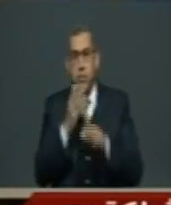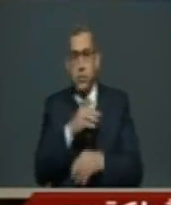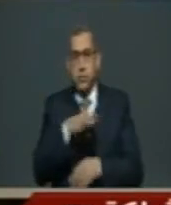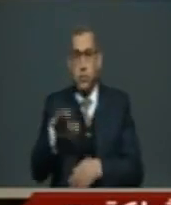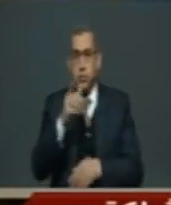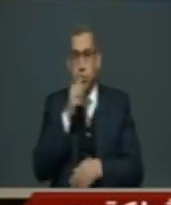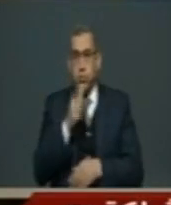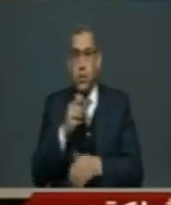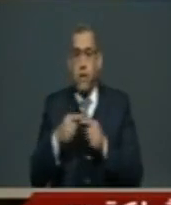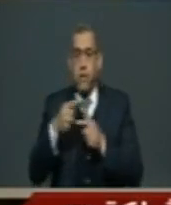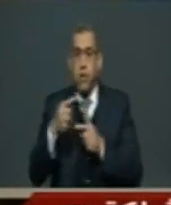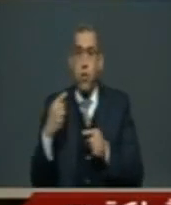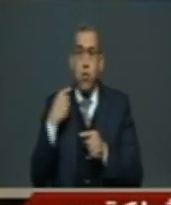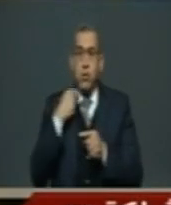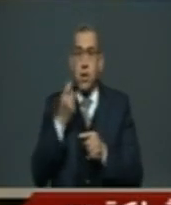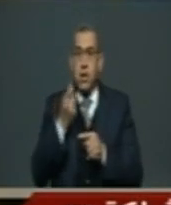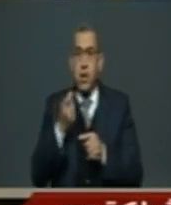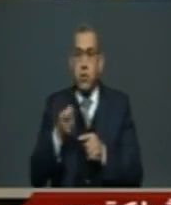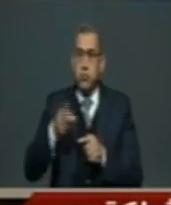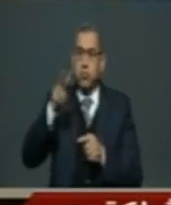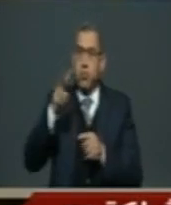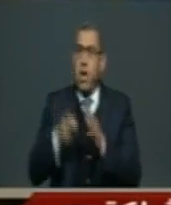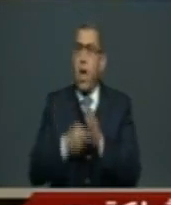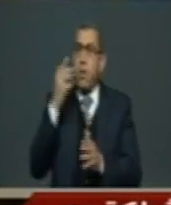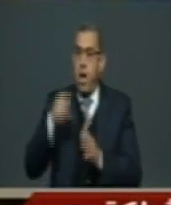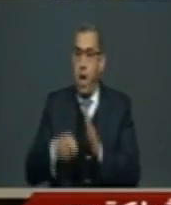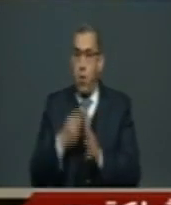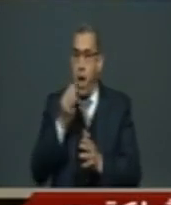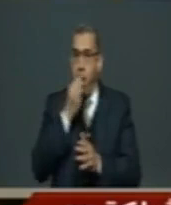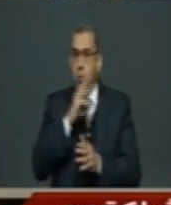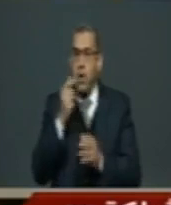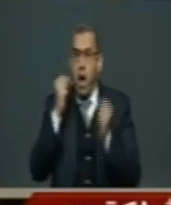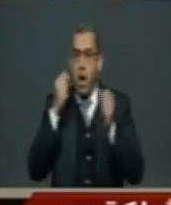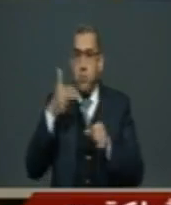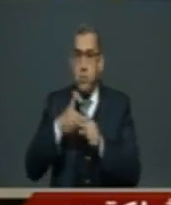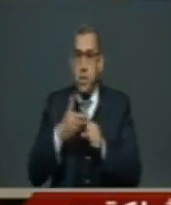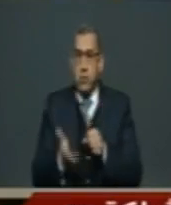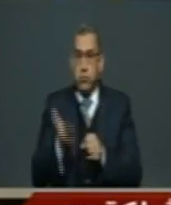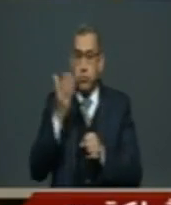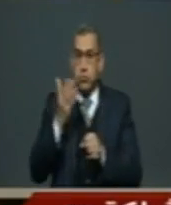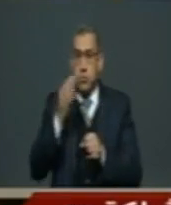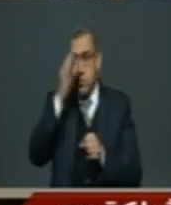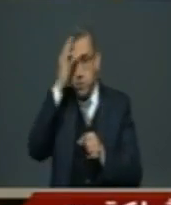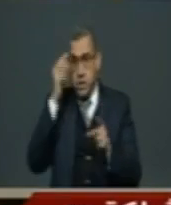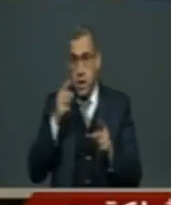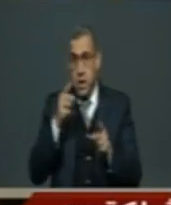نتج من ارتفاع غير مسبوق في أسعار الطاقة. ومثال بعد